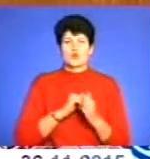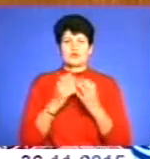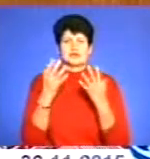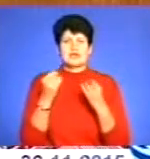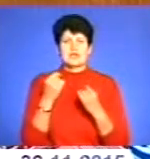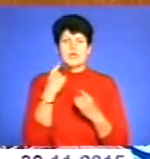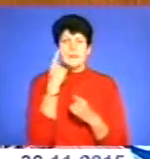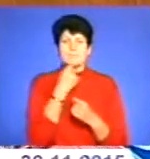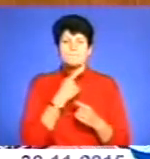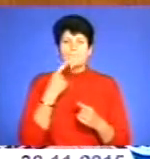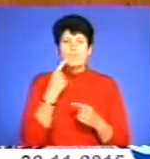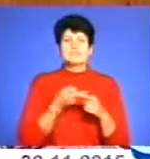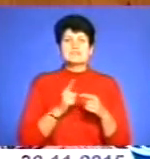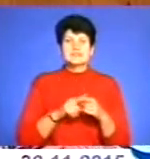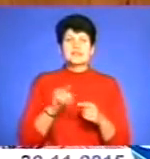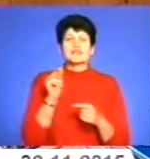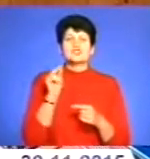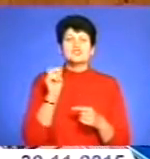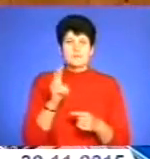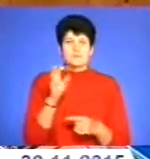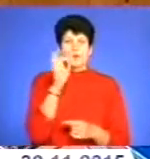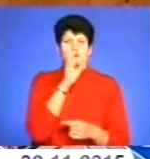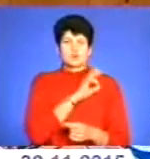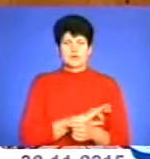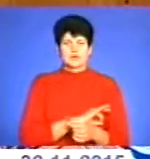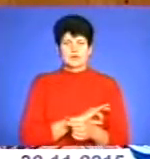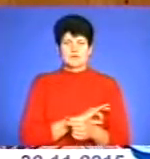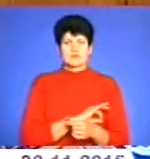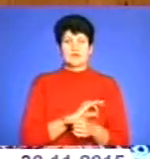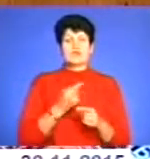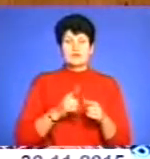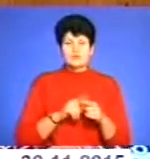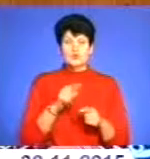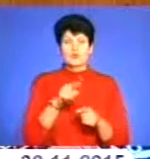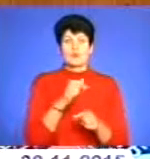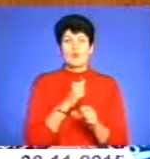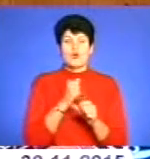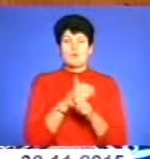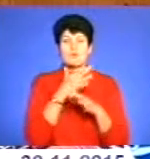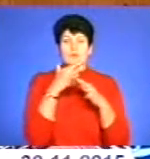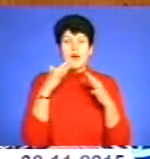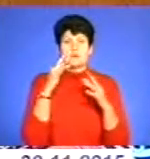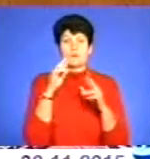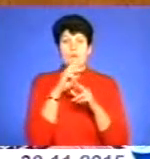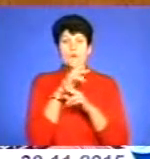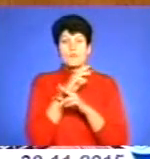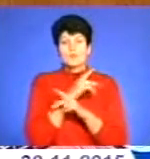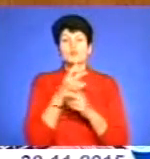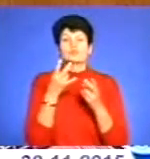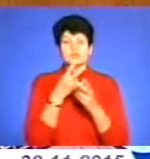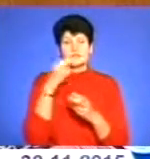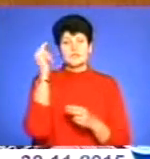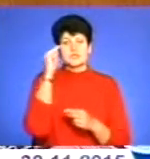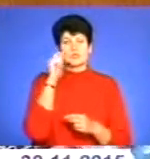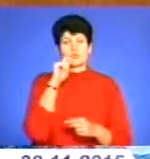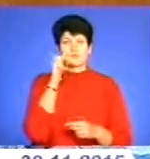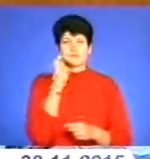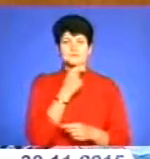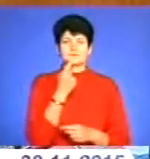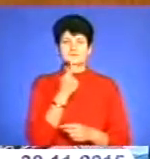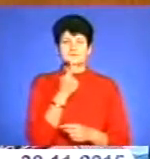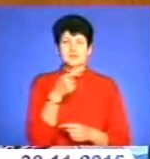– це те, чим ми користуємось, але, ну, і напевно, в цьому ми і робимо найбільше помилок, тому я вважаю, що її треба вивчати.